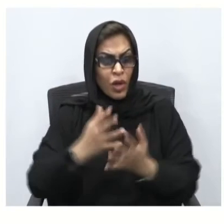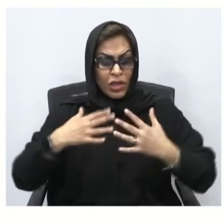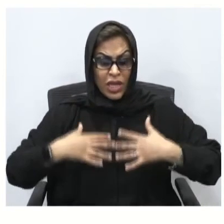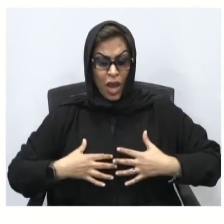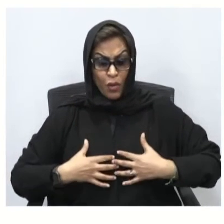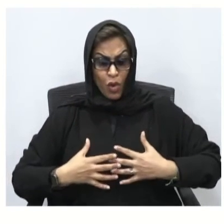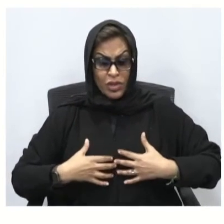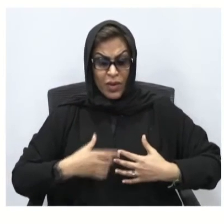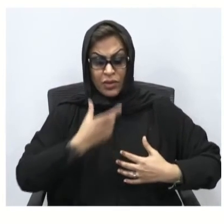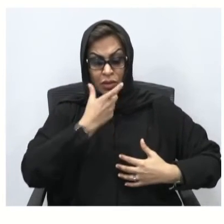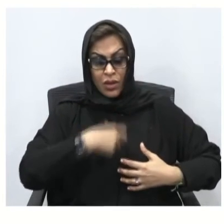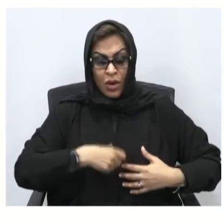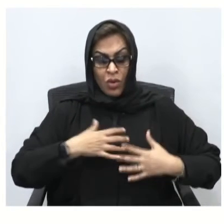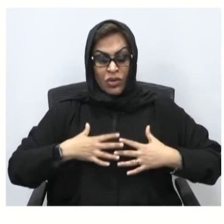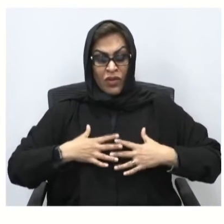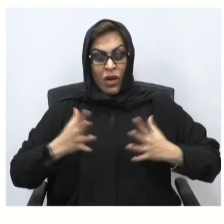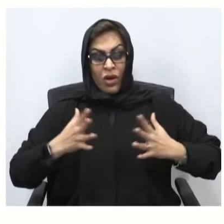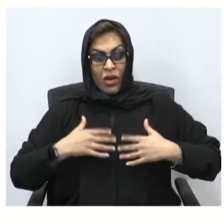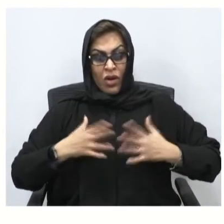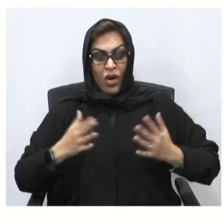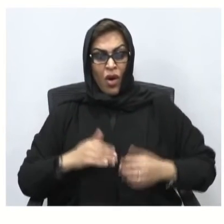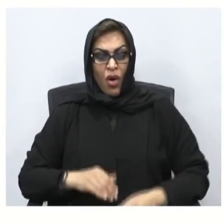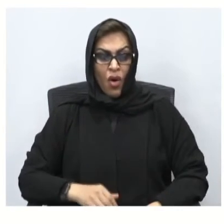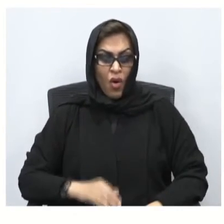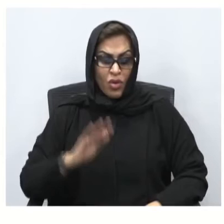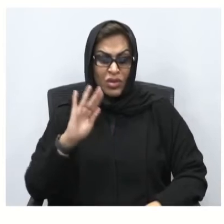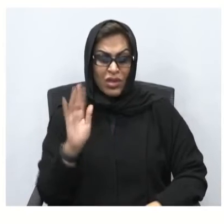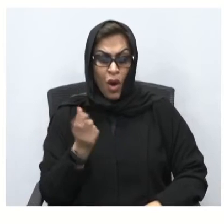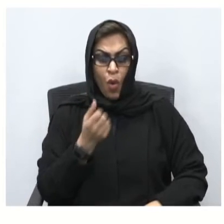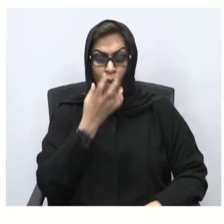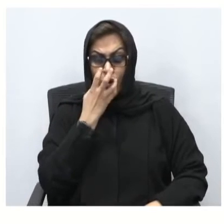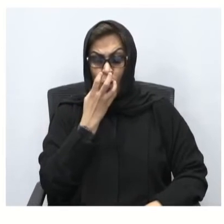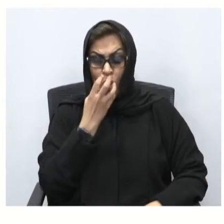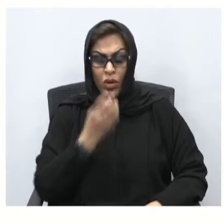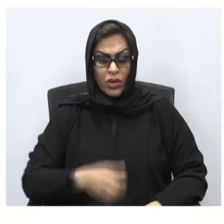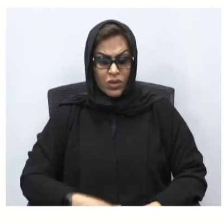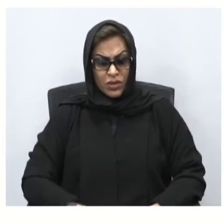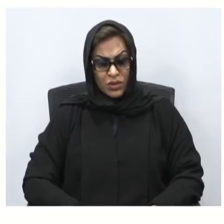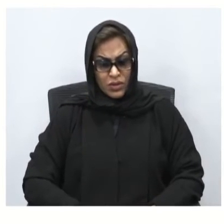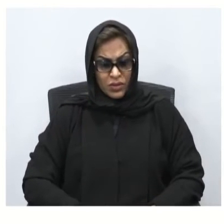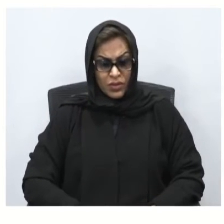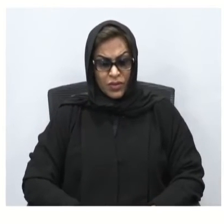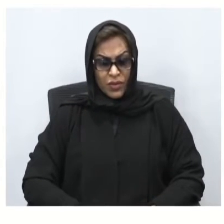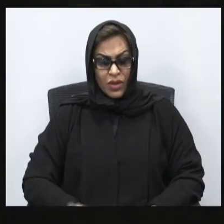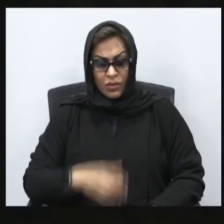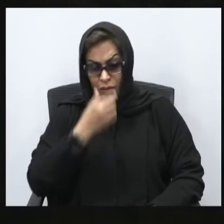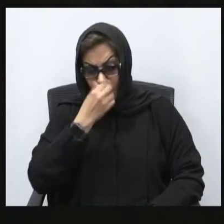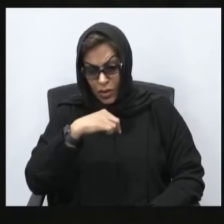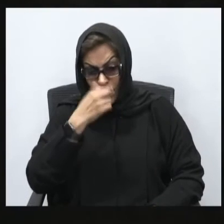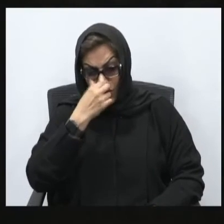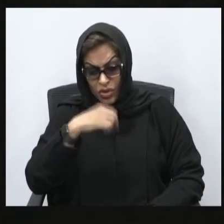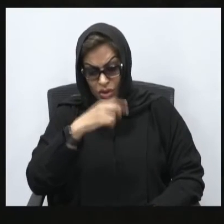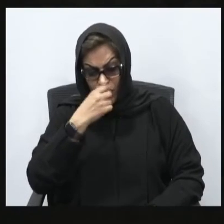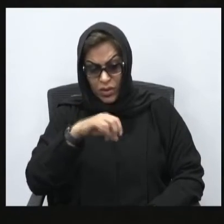القصيبات او انتفاخ الرئه او سرطان الرئه او الربو الرشح والزكام نبدا